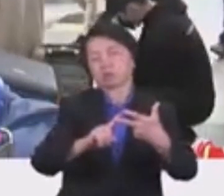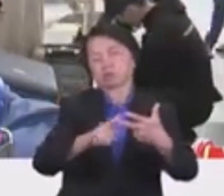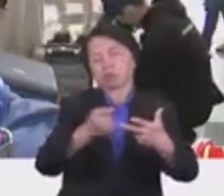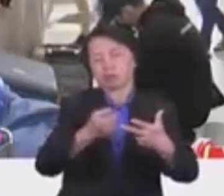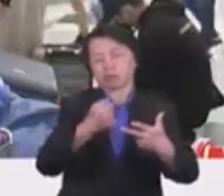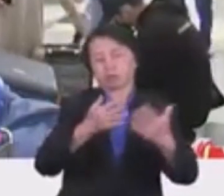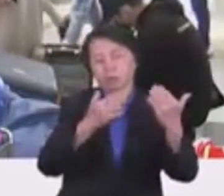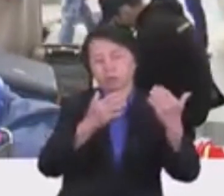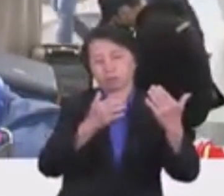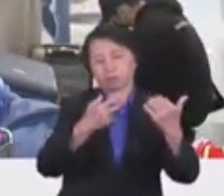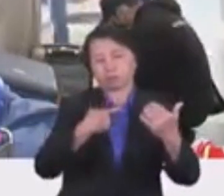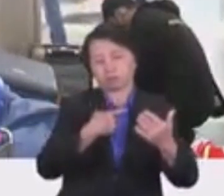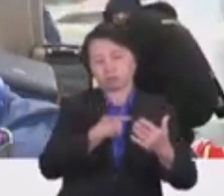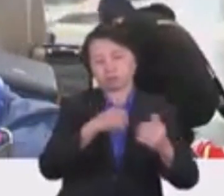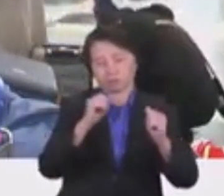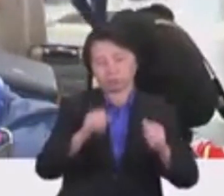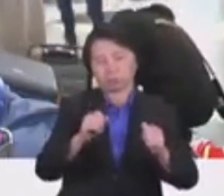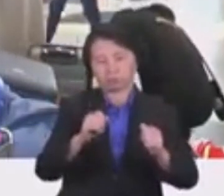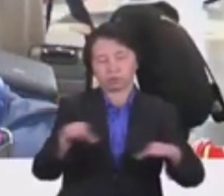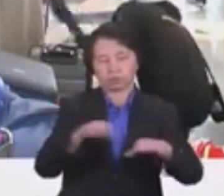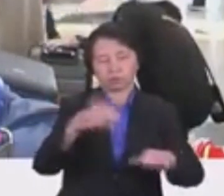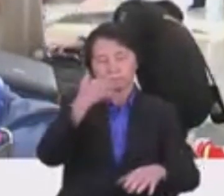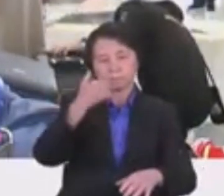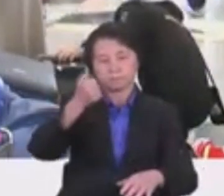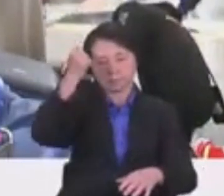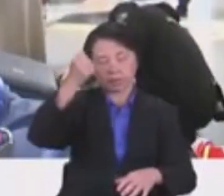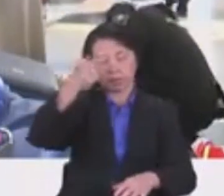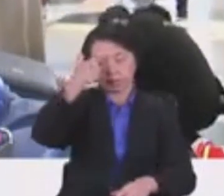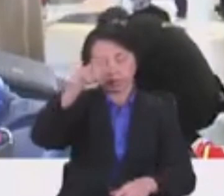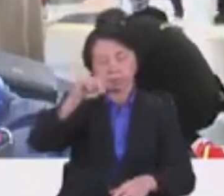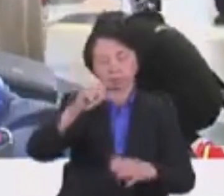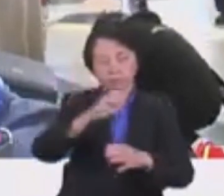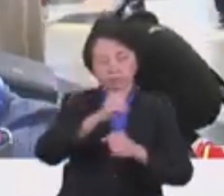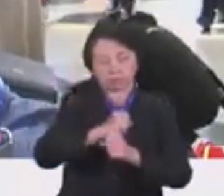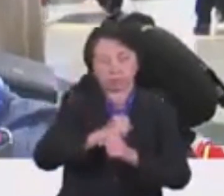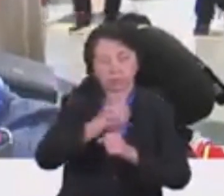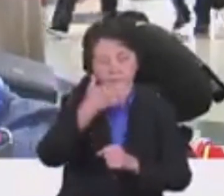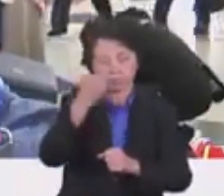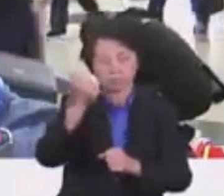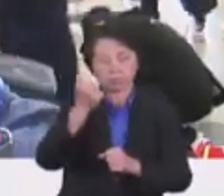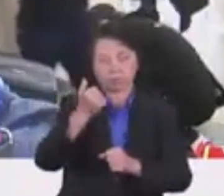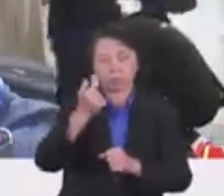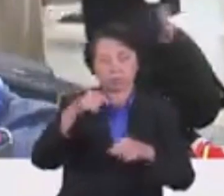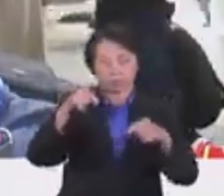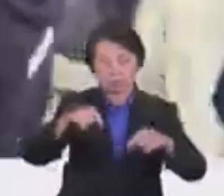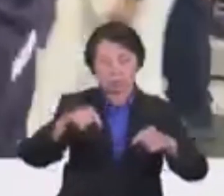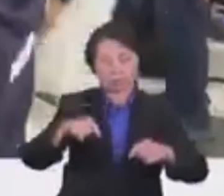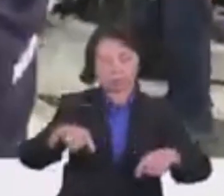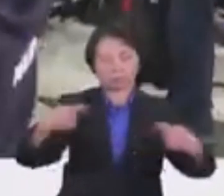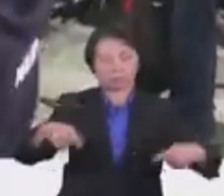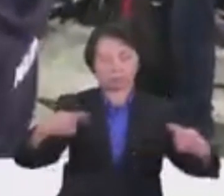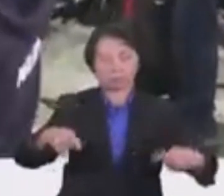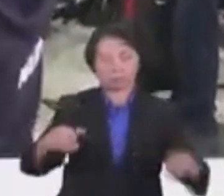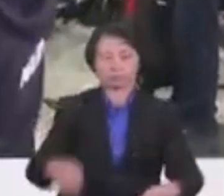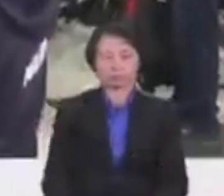dan hovli Wiwik fakta basah untuk aget bebas visa krom desatemen